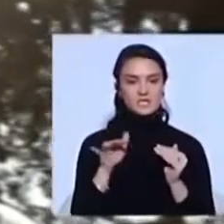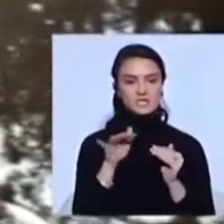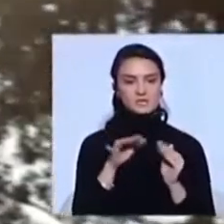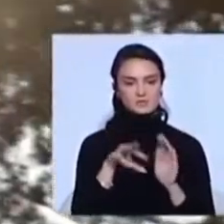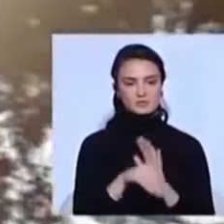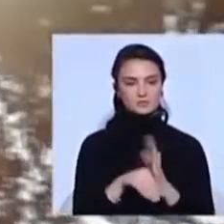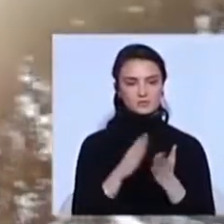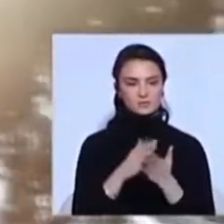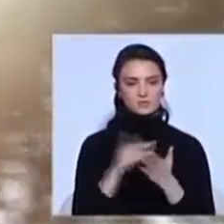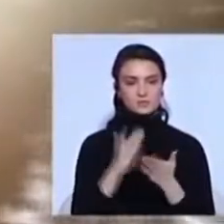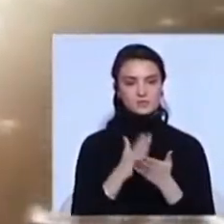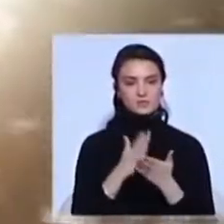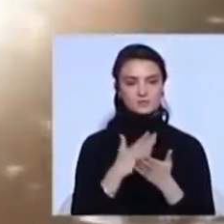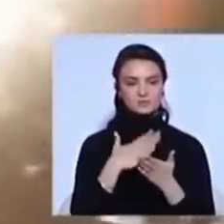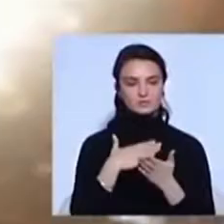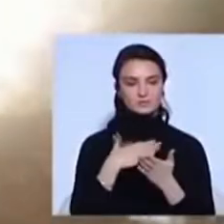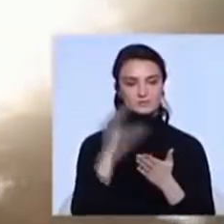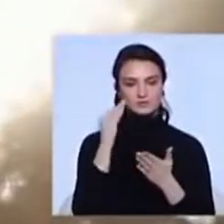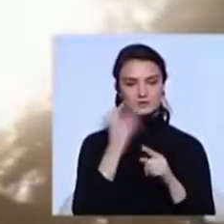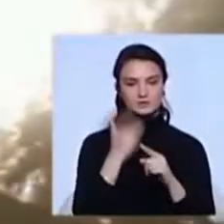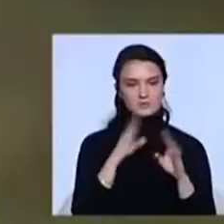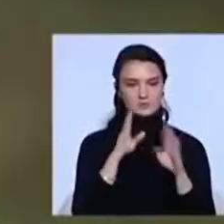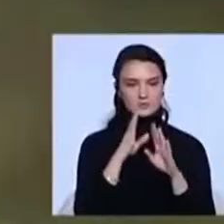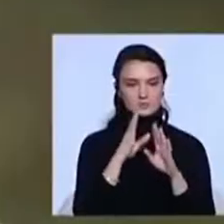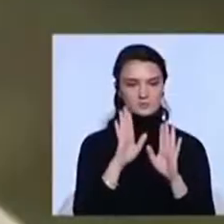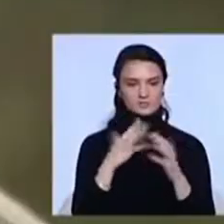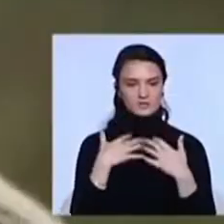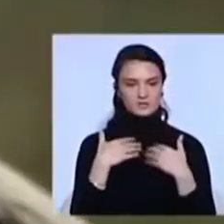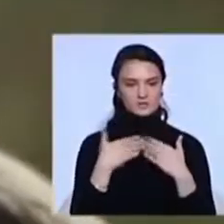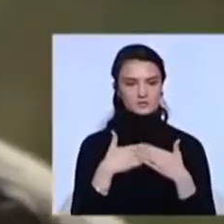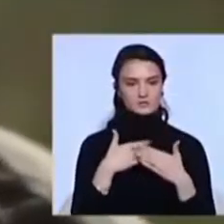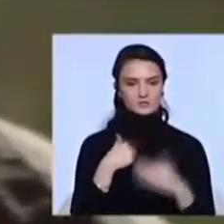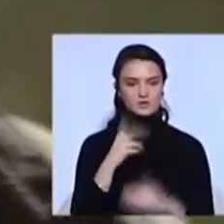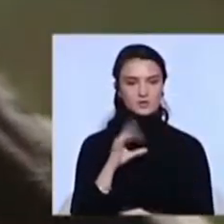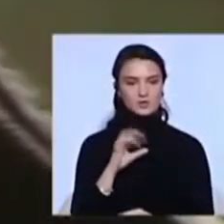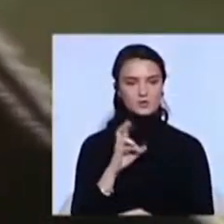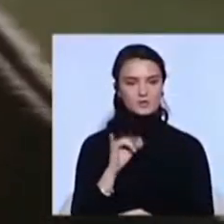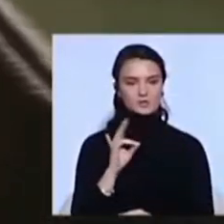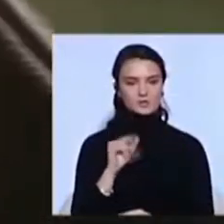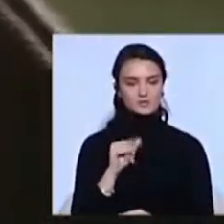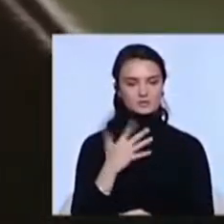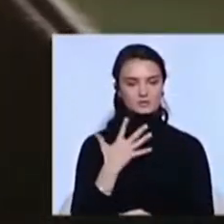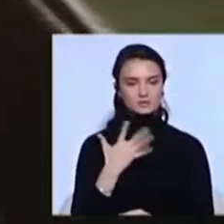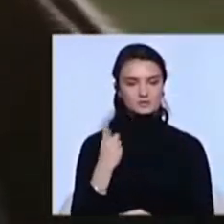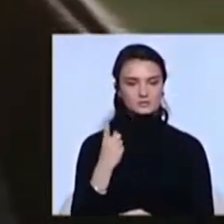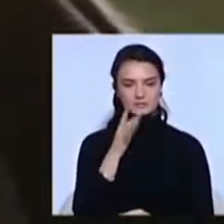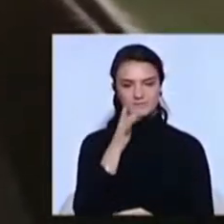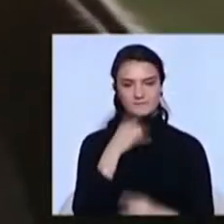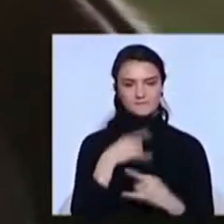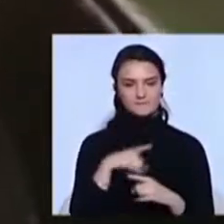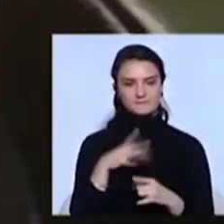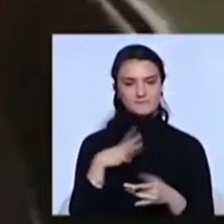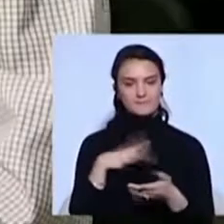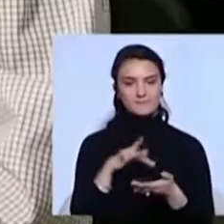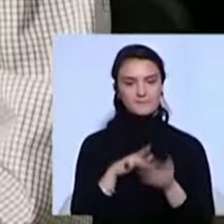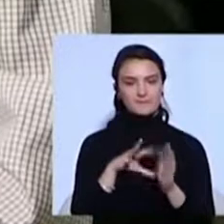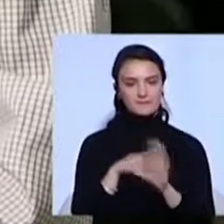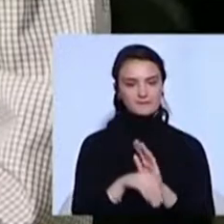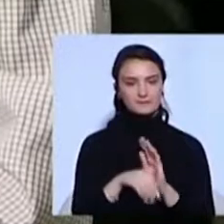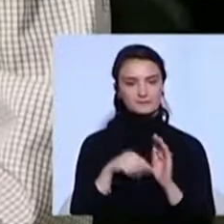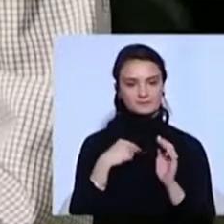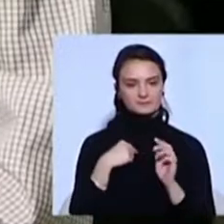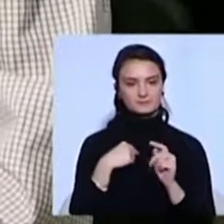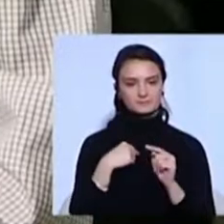გარემოში არის. მას აქ ჩემი ძალიან დიდი მნიშვნელობა. მე ვარ კობა ნადირაძე, 51 წლის, დაბადებული თბილისში.